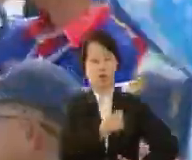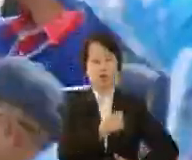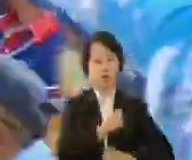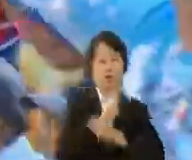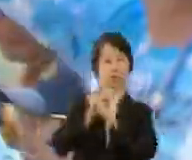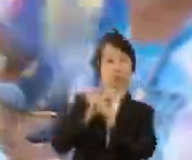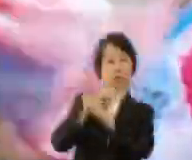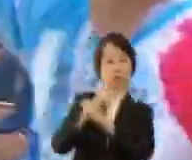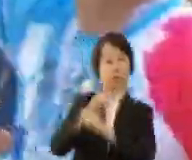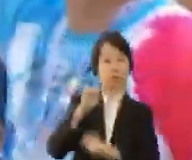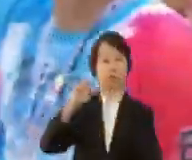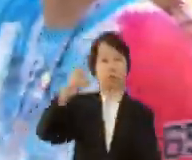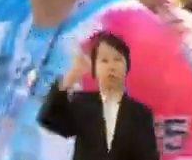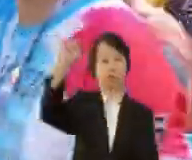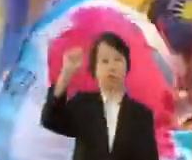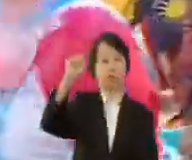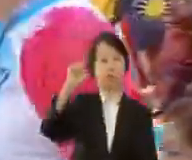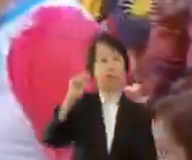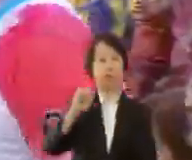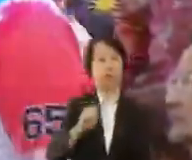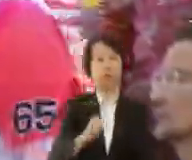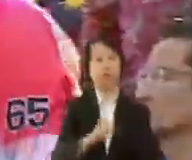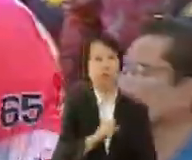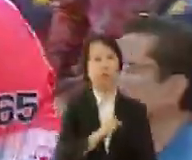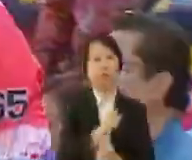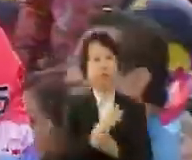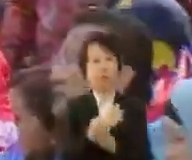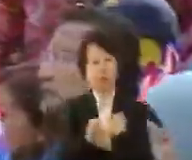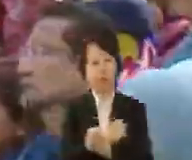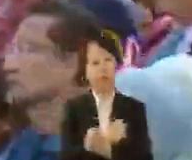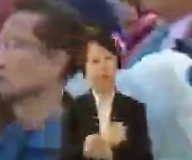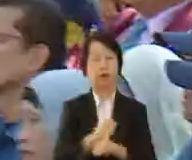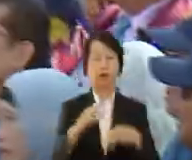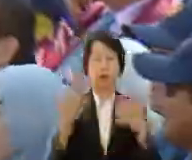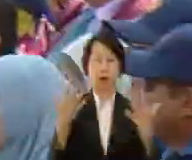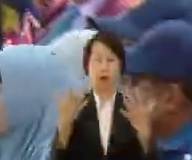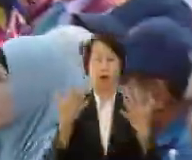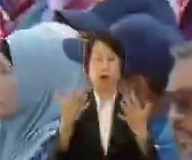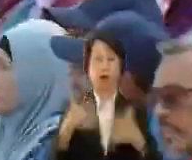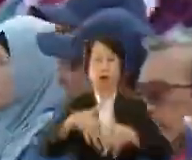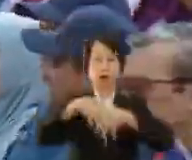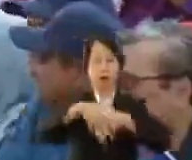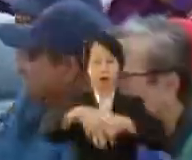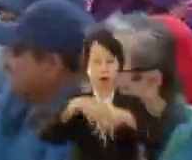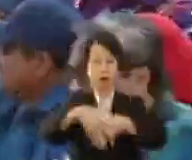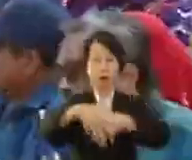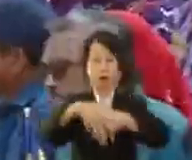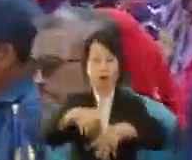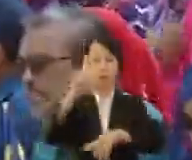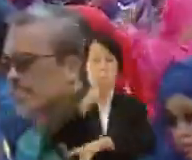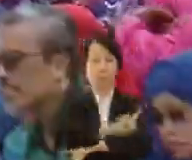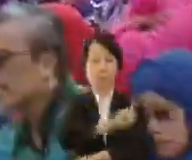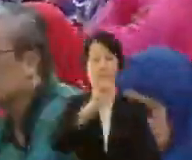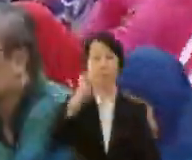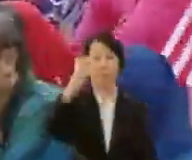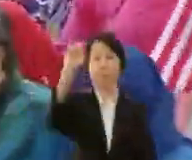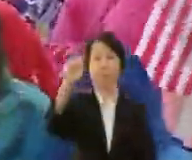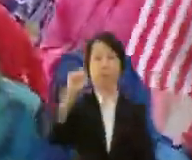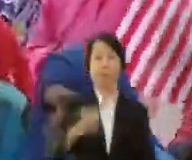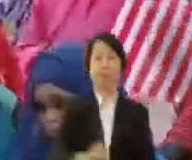mempertahankan kedaulatan Pertiwi tercinta. Mengakhiri acara pebarisan dan perarakan Hari